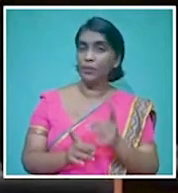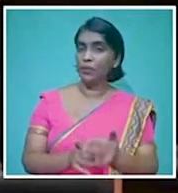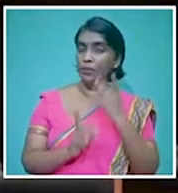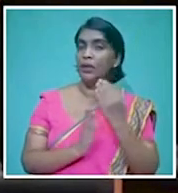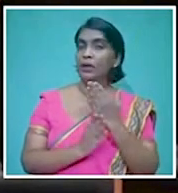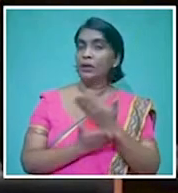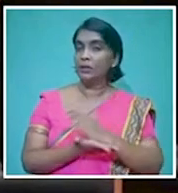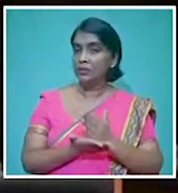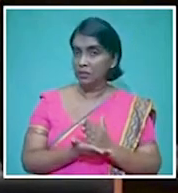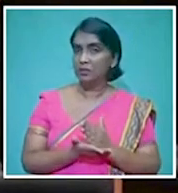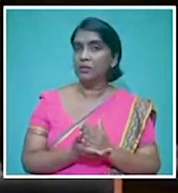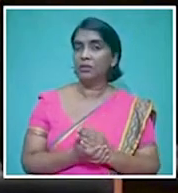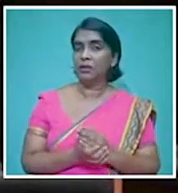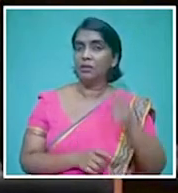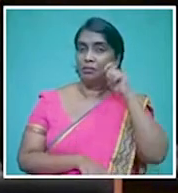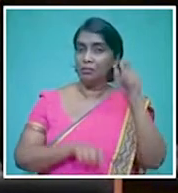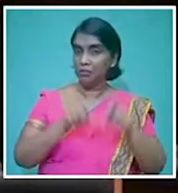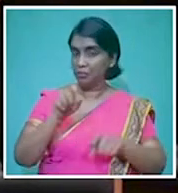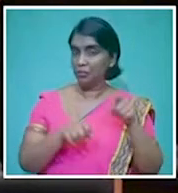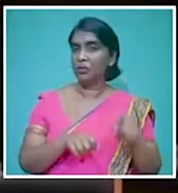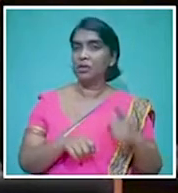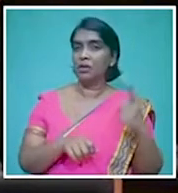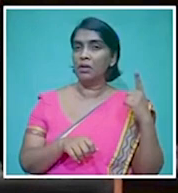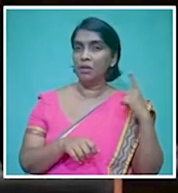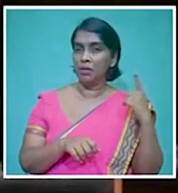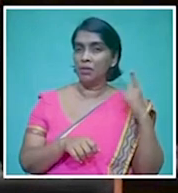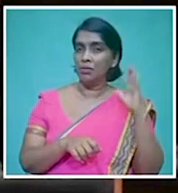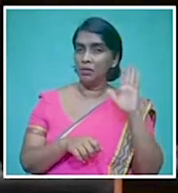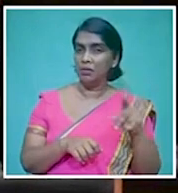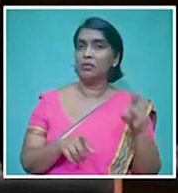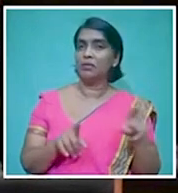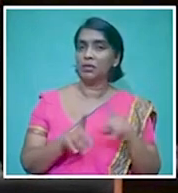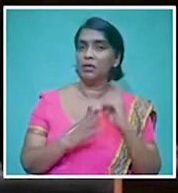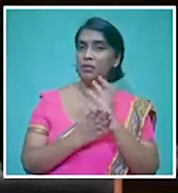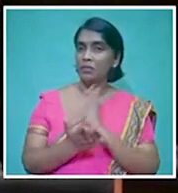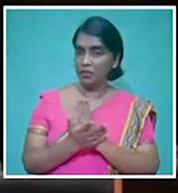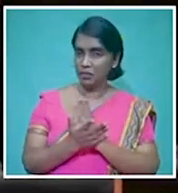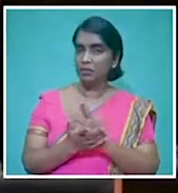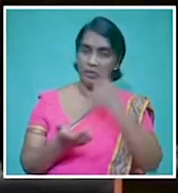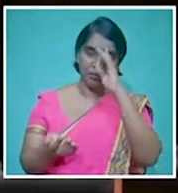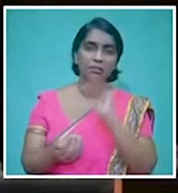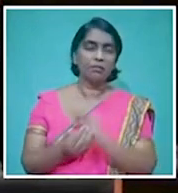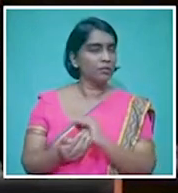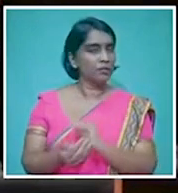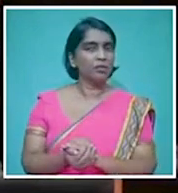වලට මහජන ආරක්ෂාව සඳහා ව්‍යවස්ථාව ආරක්ෂා කිරීම